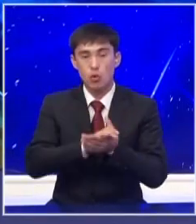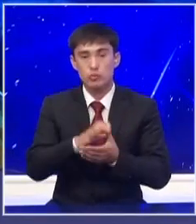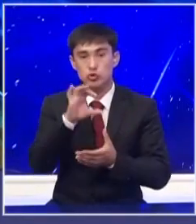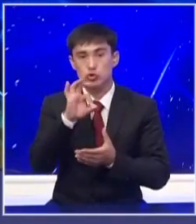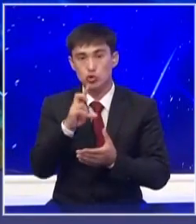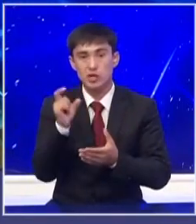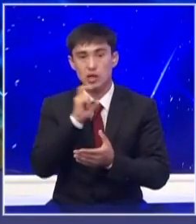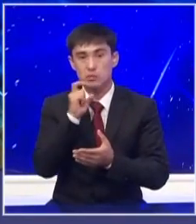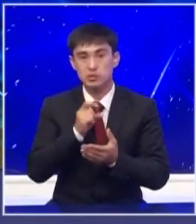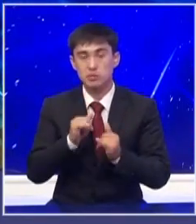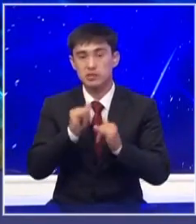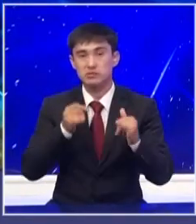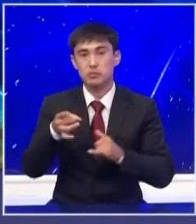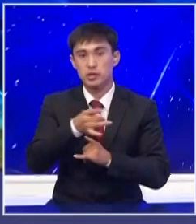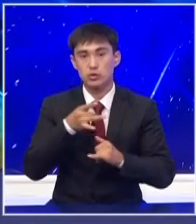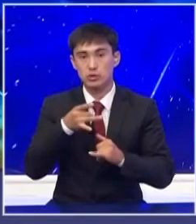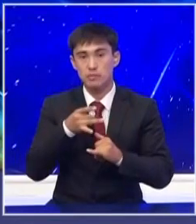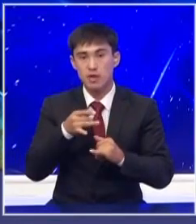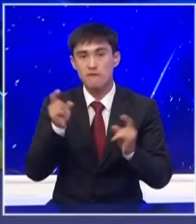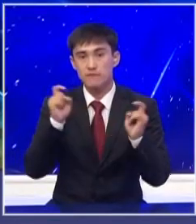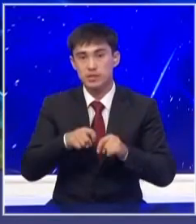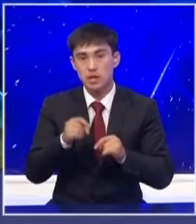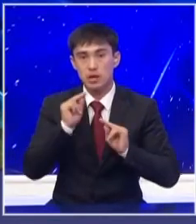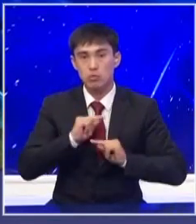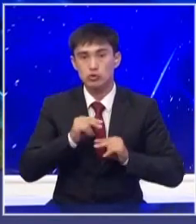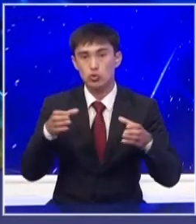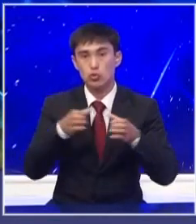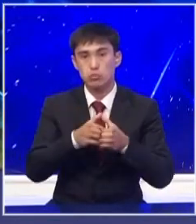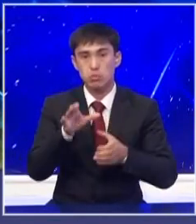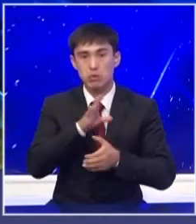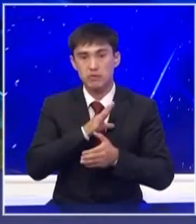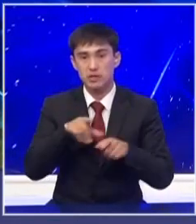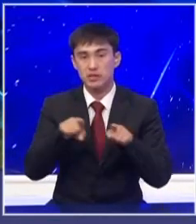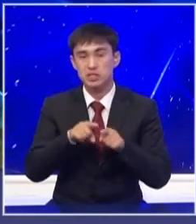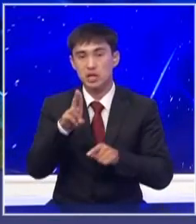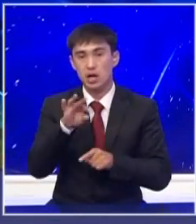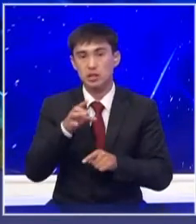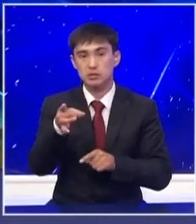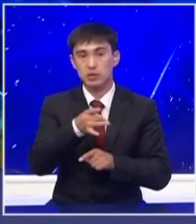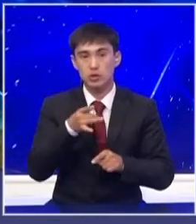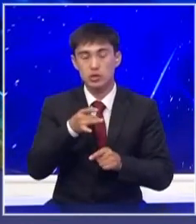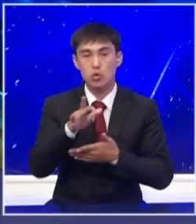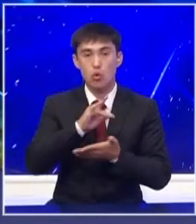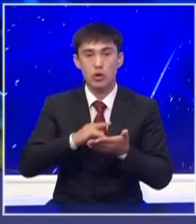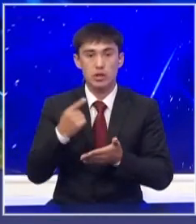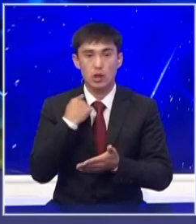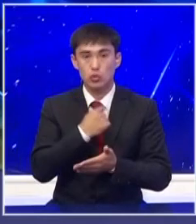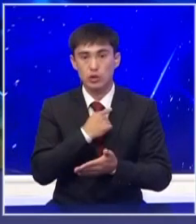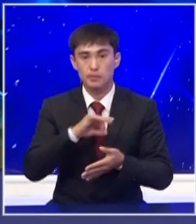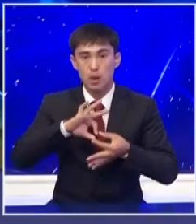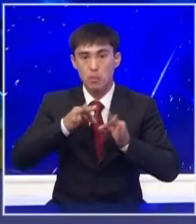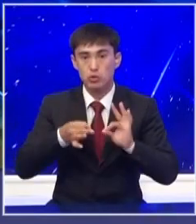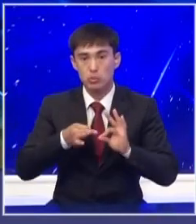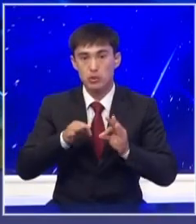с социально-экономическим развитием региона. В ходе визита рабочая группа побывала также в Каратальском районе и в городе